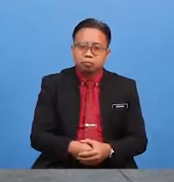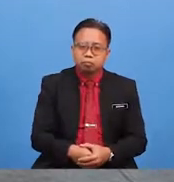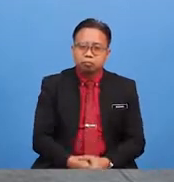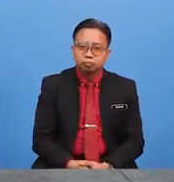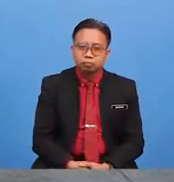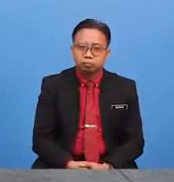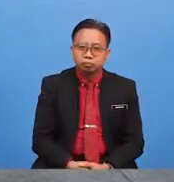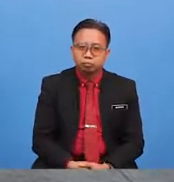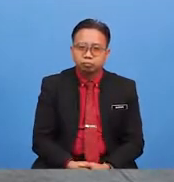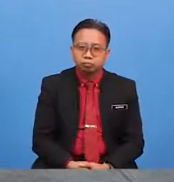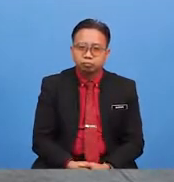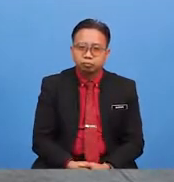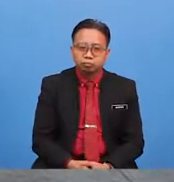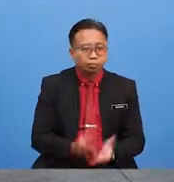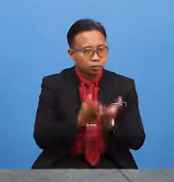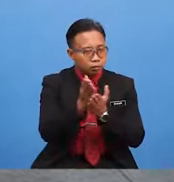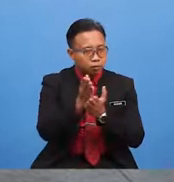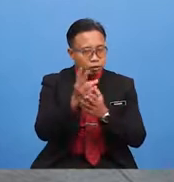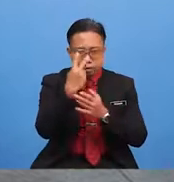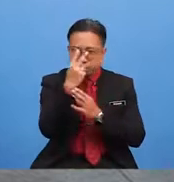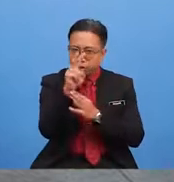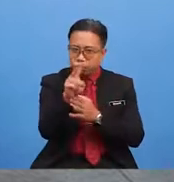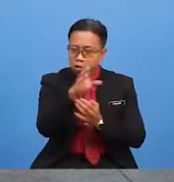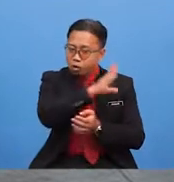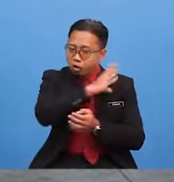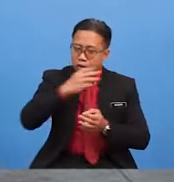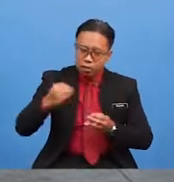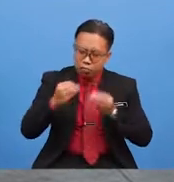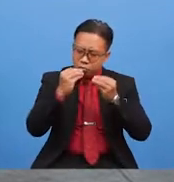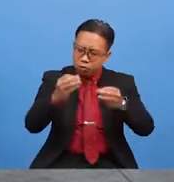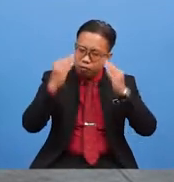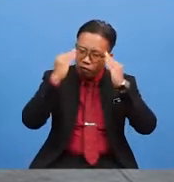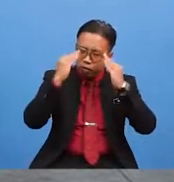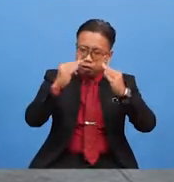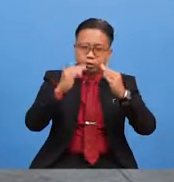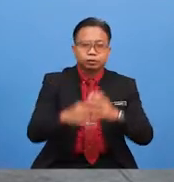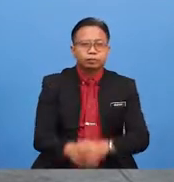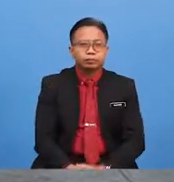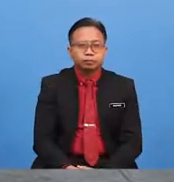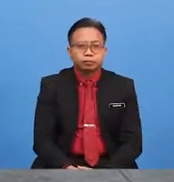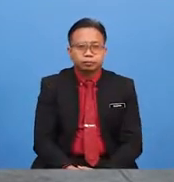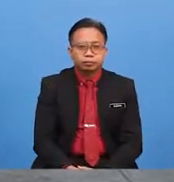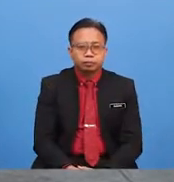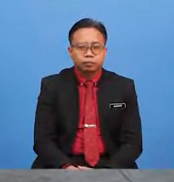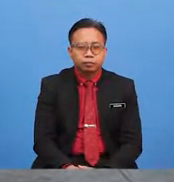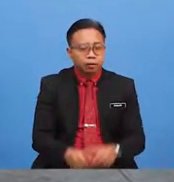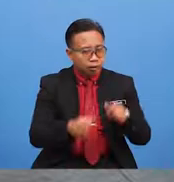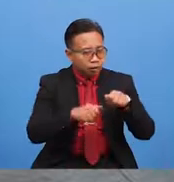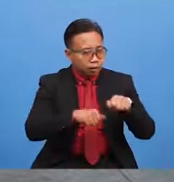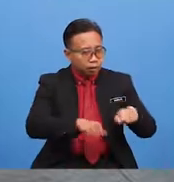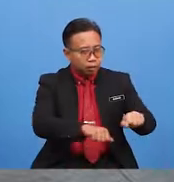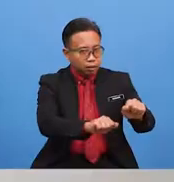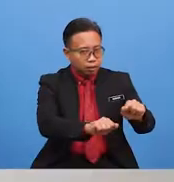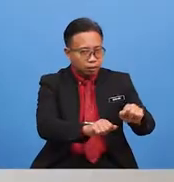Impressionism. Teruskan menonton dan beri perhatian ya. Aliran